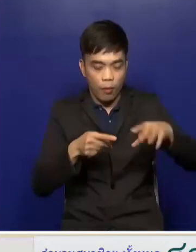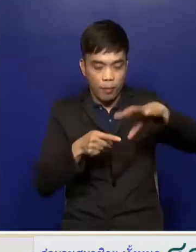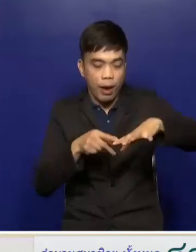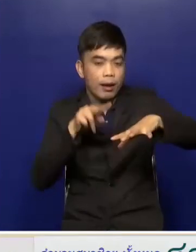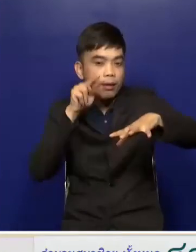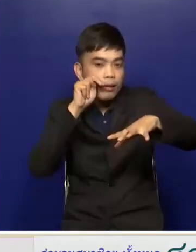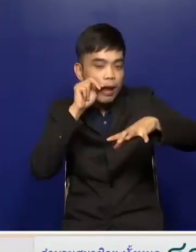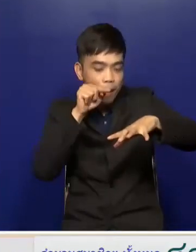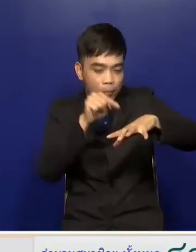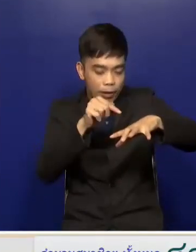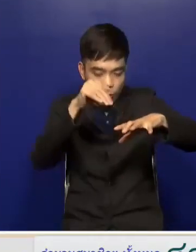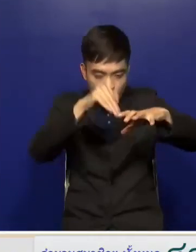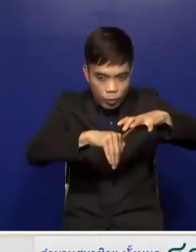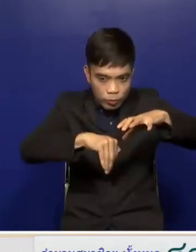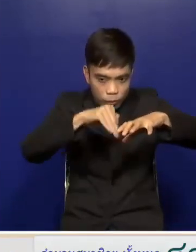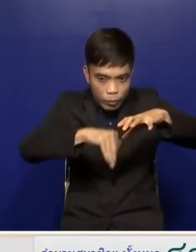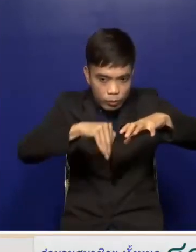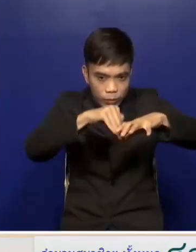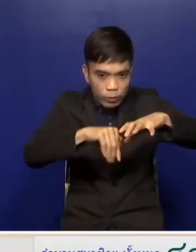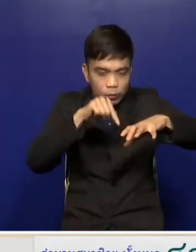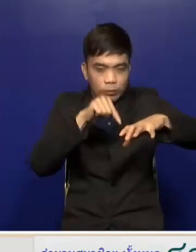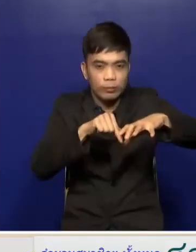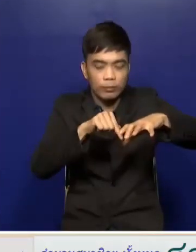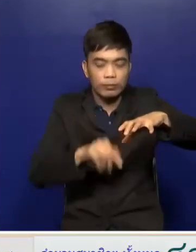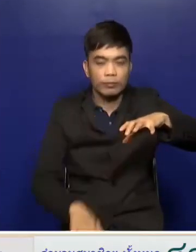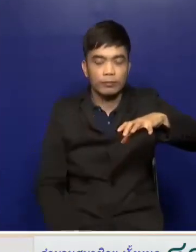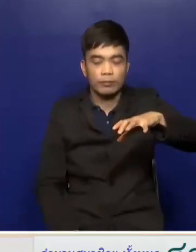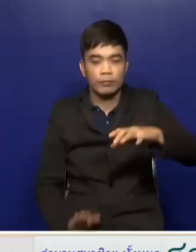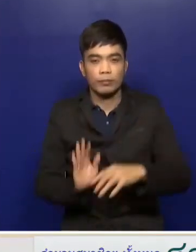่าการคุด seelveb.adan Bongents-อนเป็นที่...